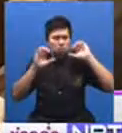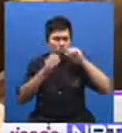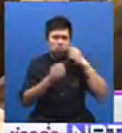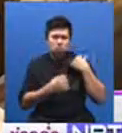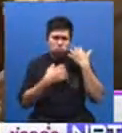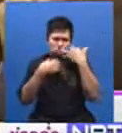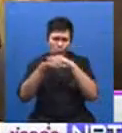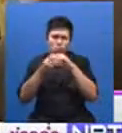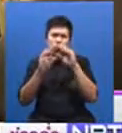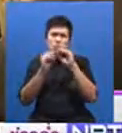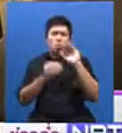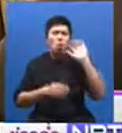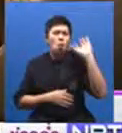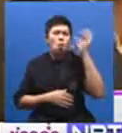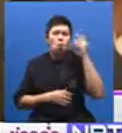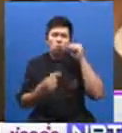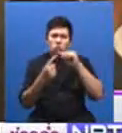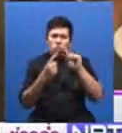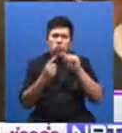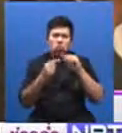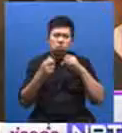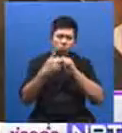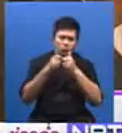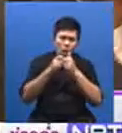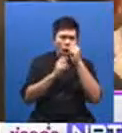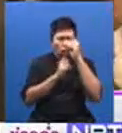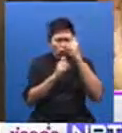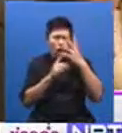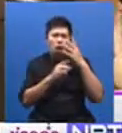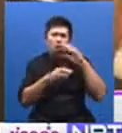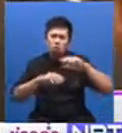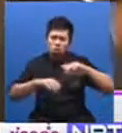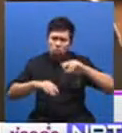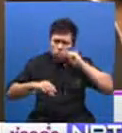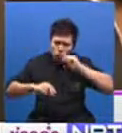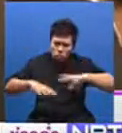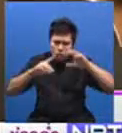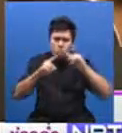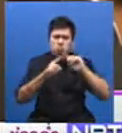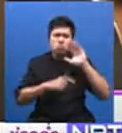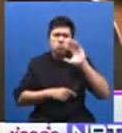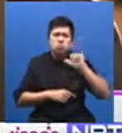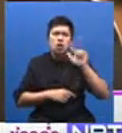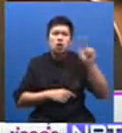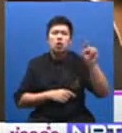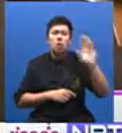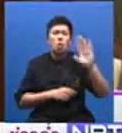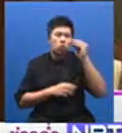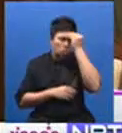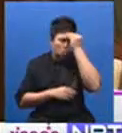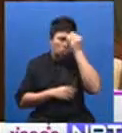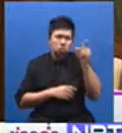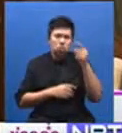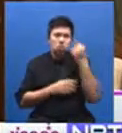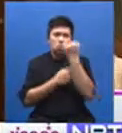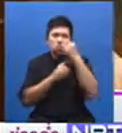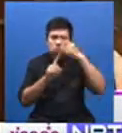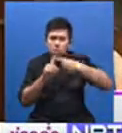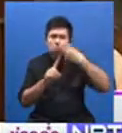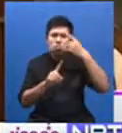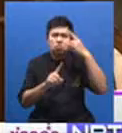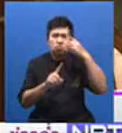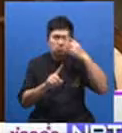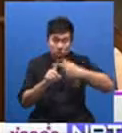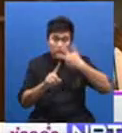ร่วมการประชุมระดับโลกว่าด้วยการลดความเสี่ยงจากภัยพิบัติเนื้อเมืองเซนไดในเดือนมีนาคม2558